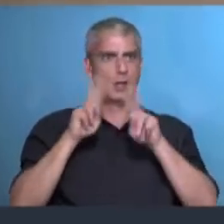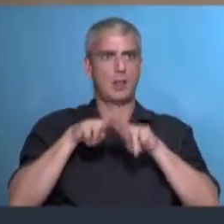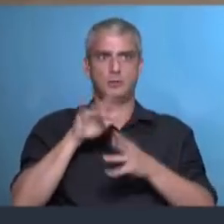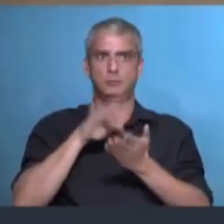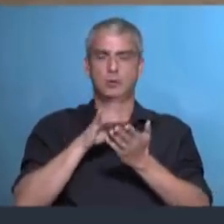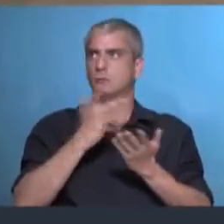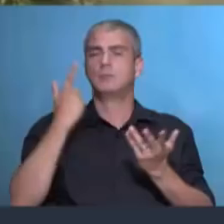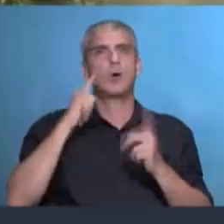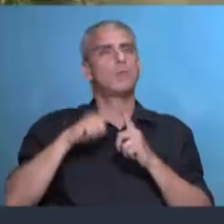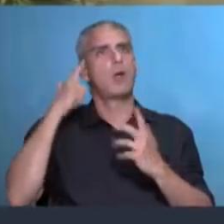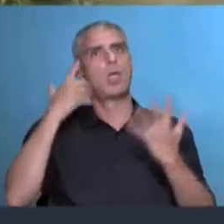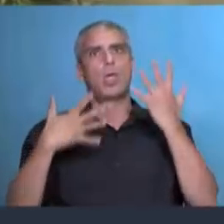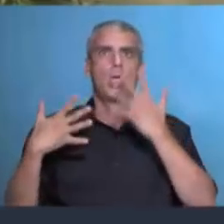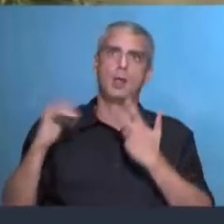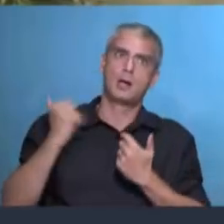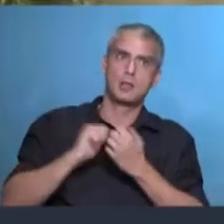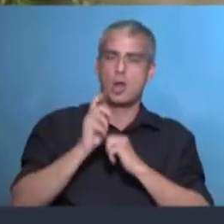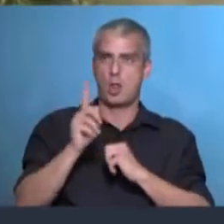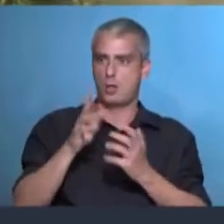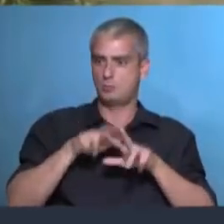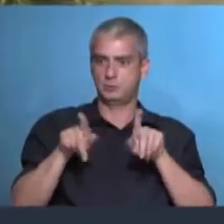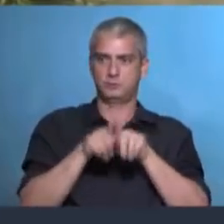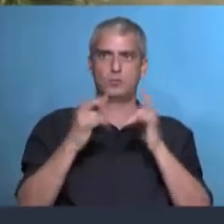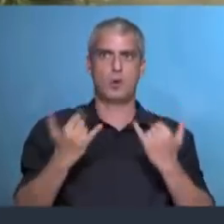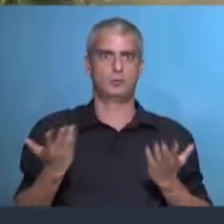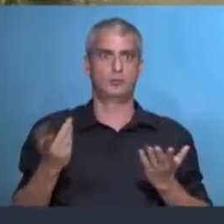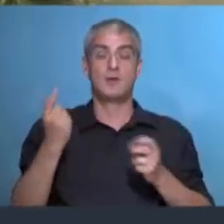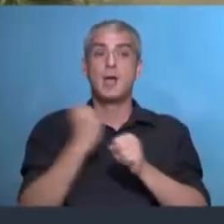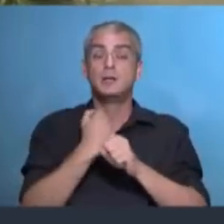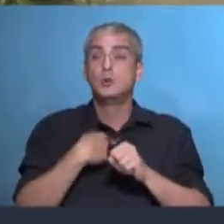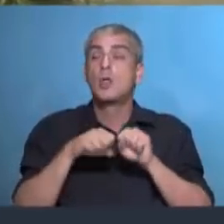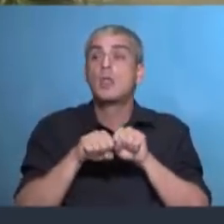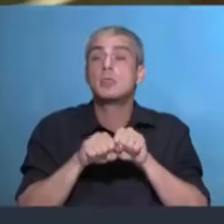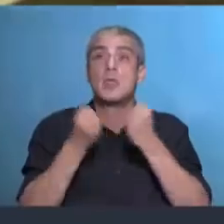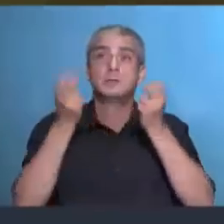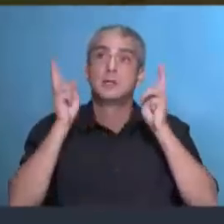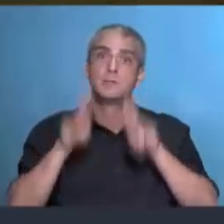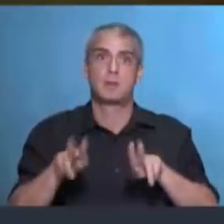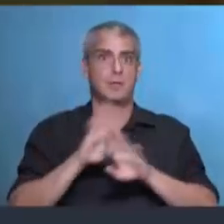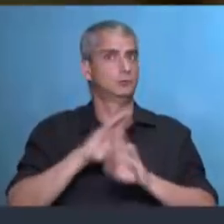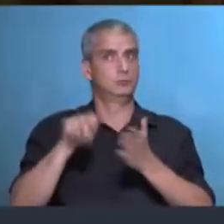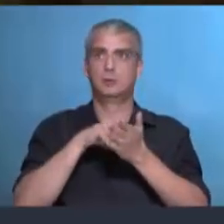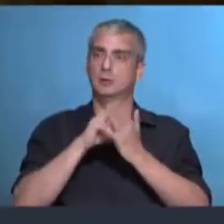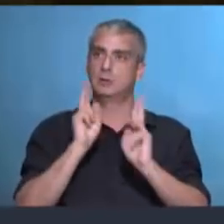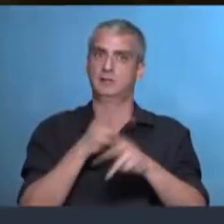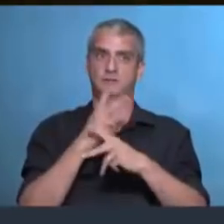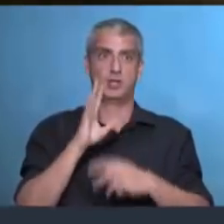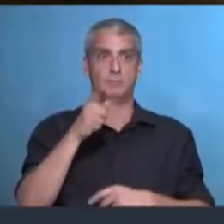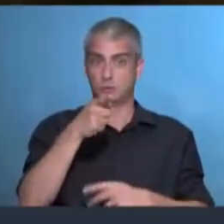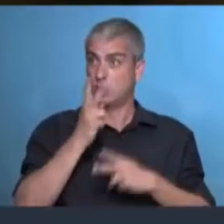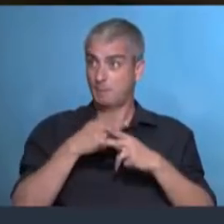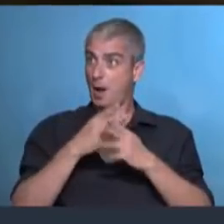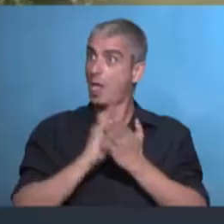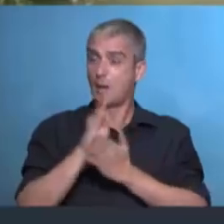באי ודאות או במצב הנוכחי. הם גרמו לנו נזק בלתי הפיך. אם ישנה כאן אחברת,